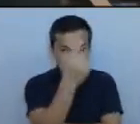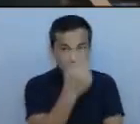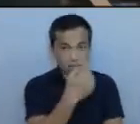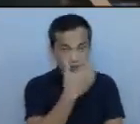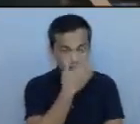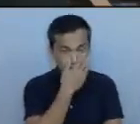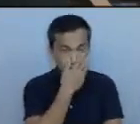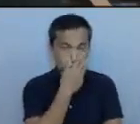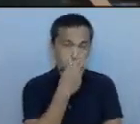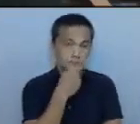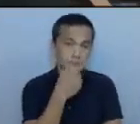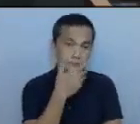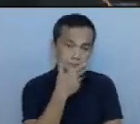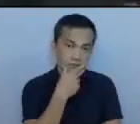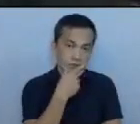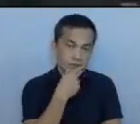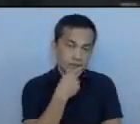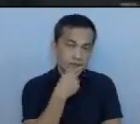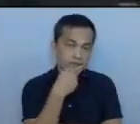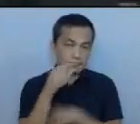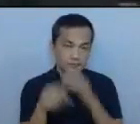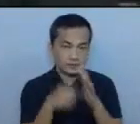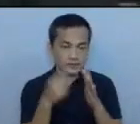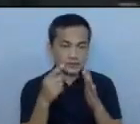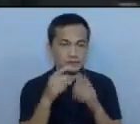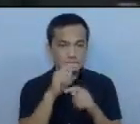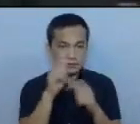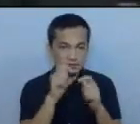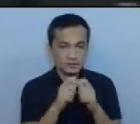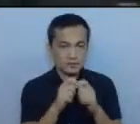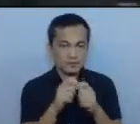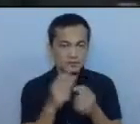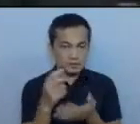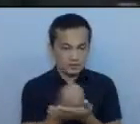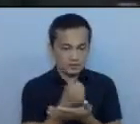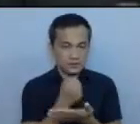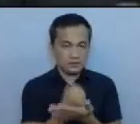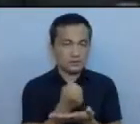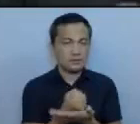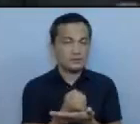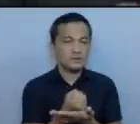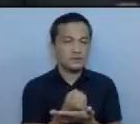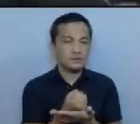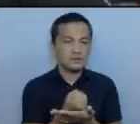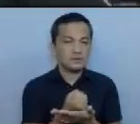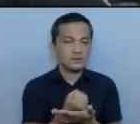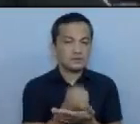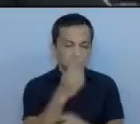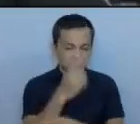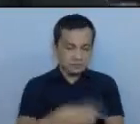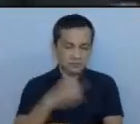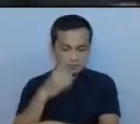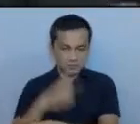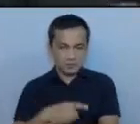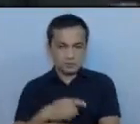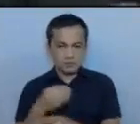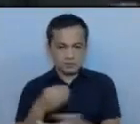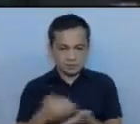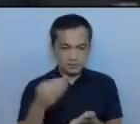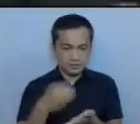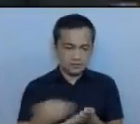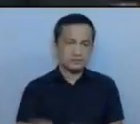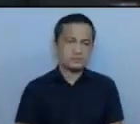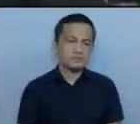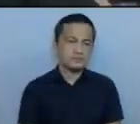minsan, sakto lang yung sahod ko sa pang-araw-araw na gastusin namin.